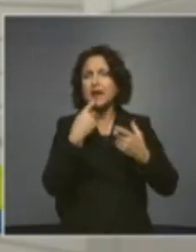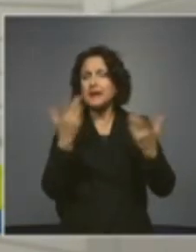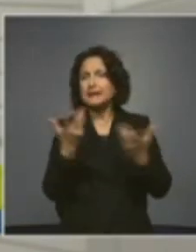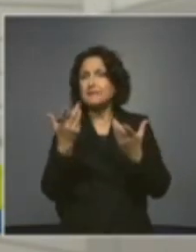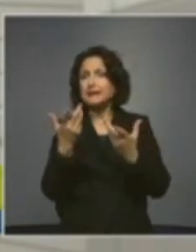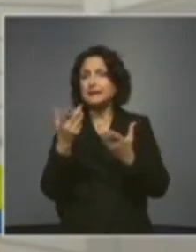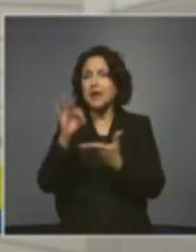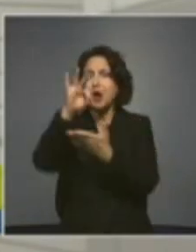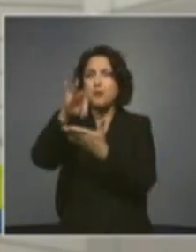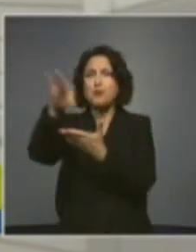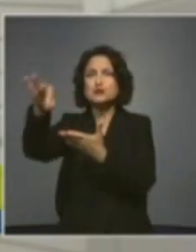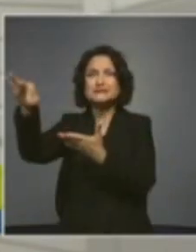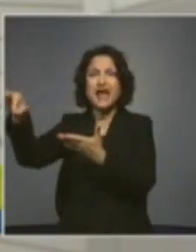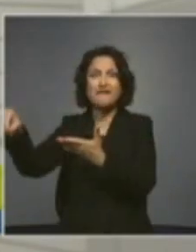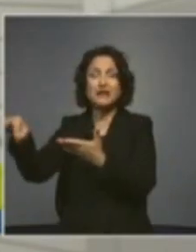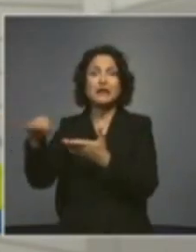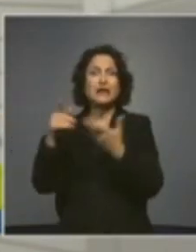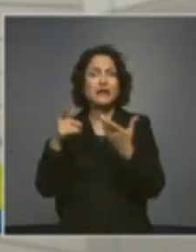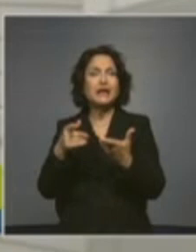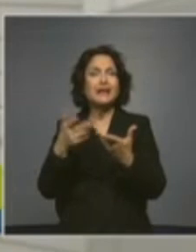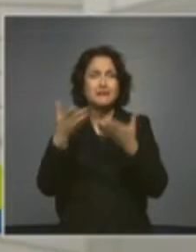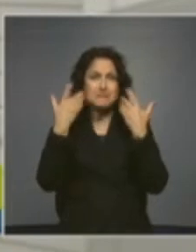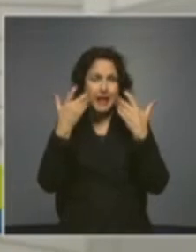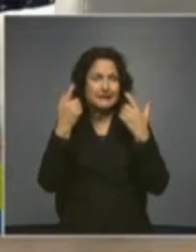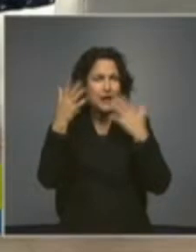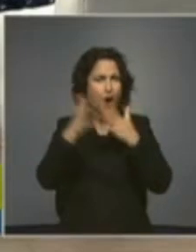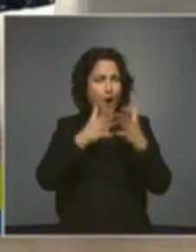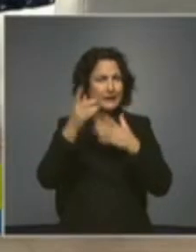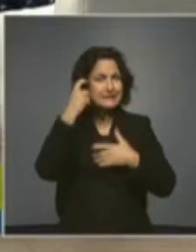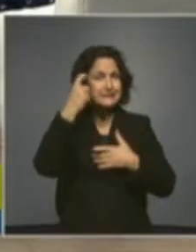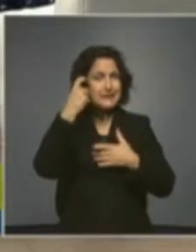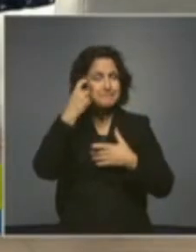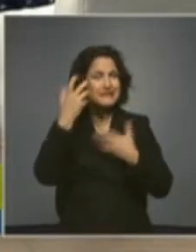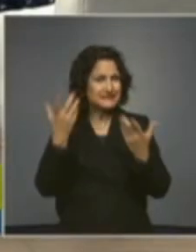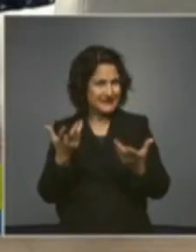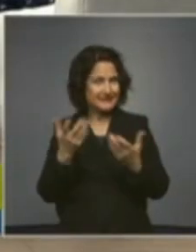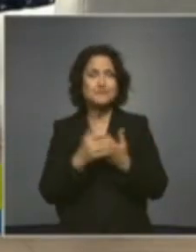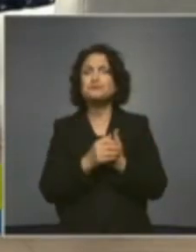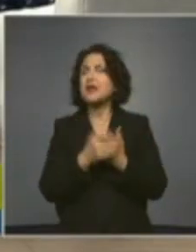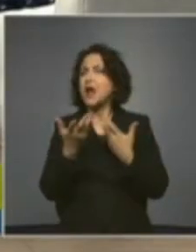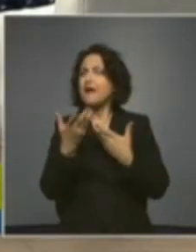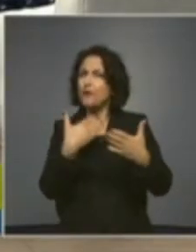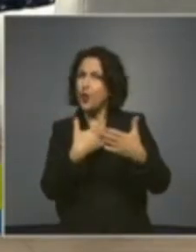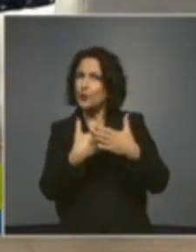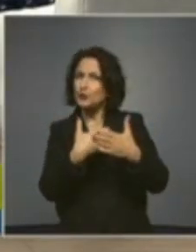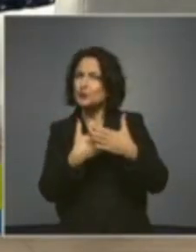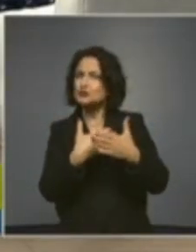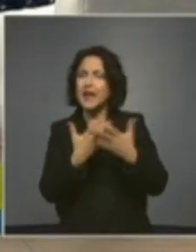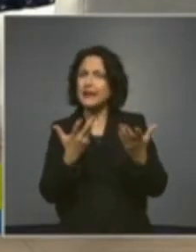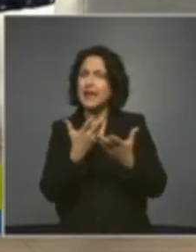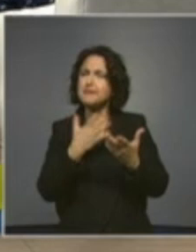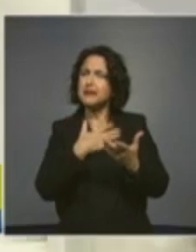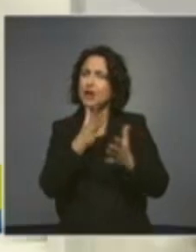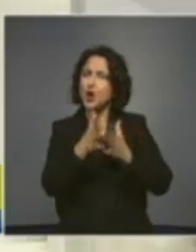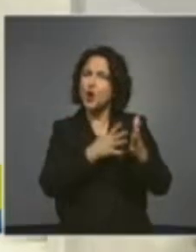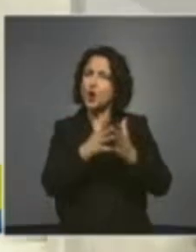някаква промяна в мисленето на хората или младите хора по-скоро. А има ли така, какво отношение има на хората към настолните образователни